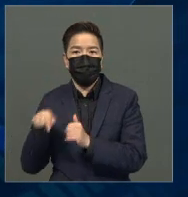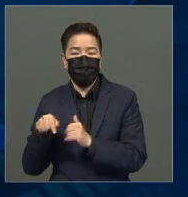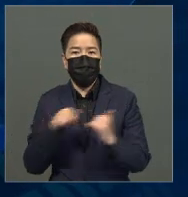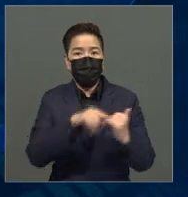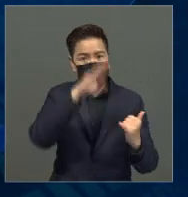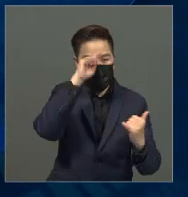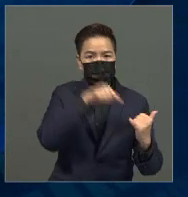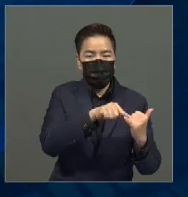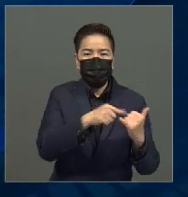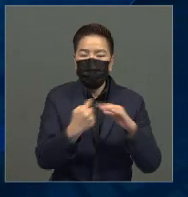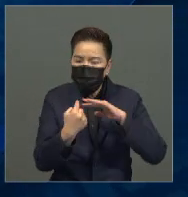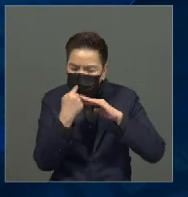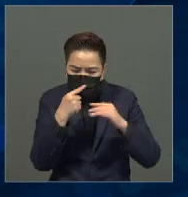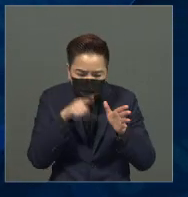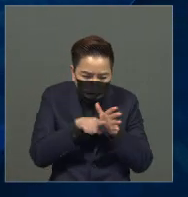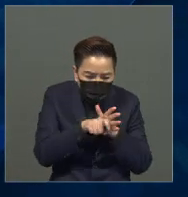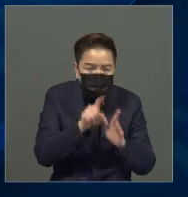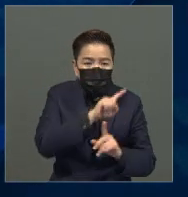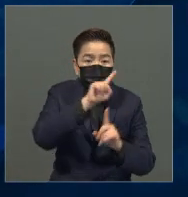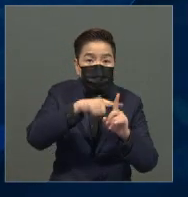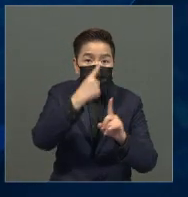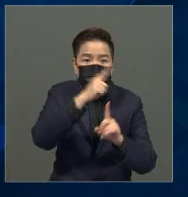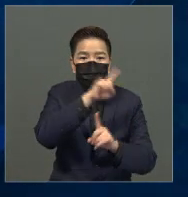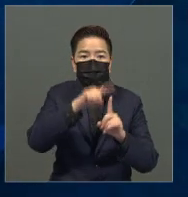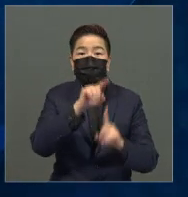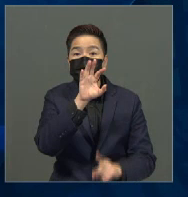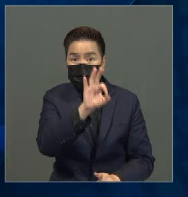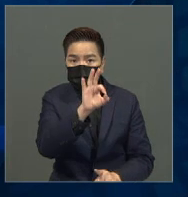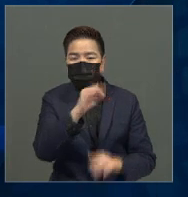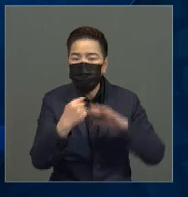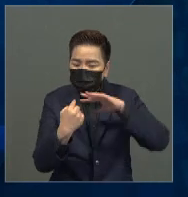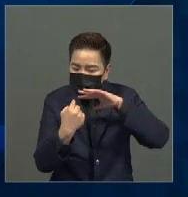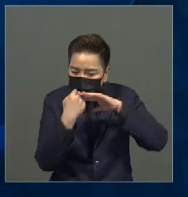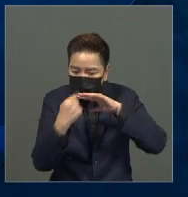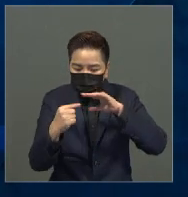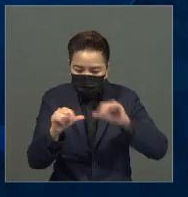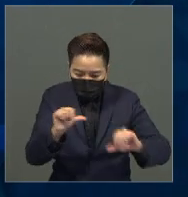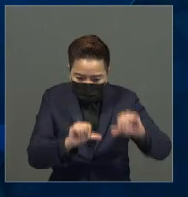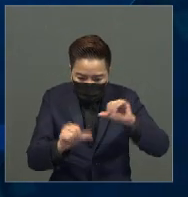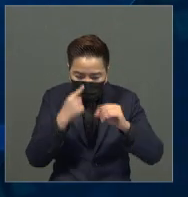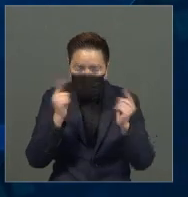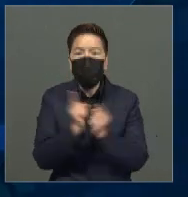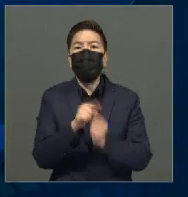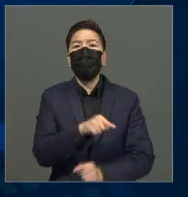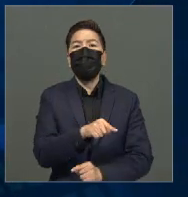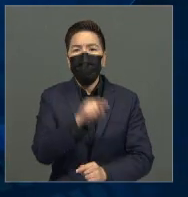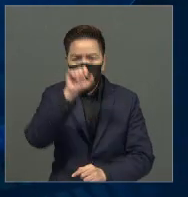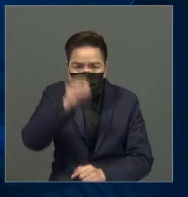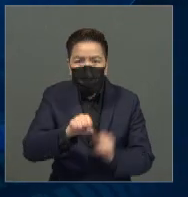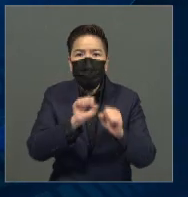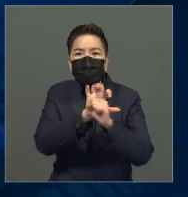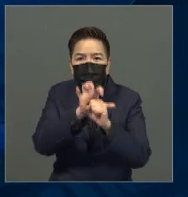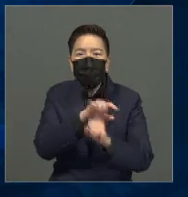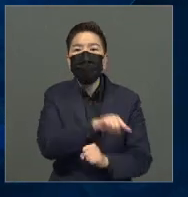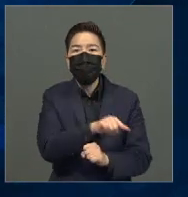ผู้ป่วยท่านนี้นะคะตรวจหาเชื้อในวันที่ 9มกราคมด้วยวิธี rt pcrก็ยืนยันทันทีว่าเป็นผลบวกมีการ